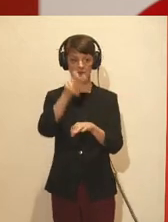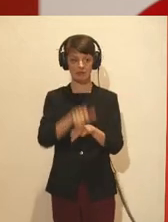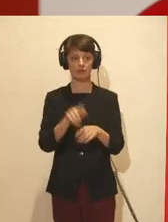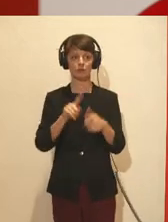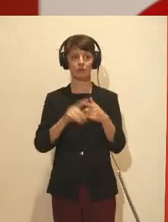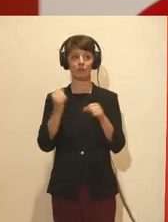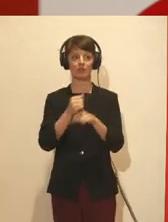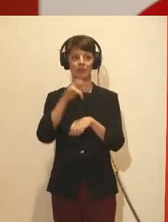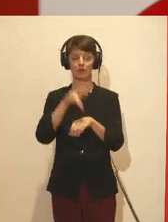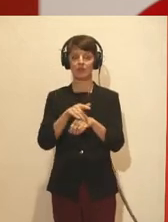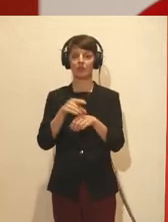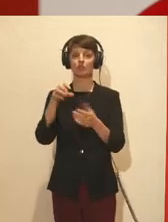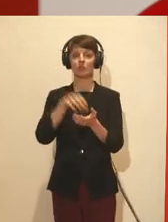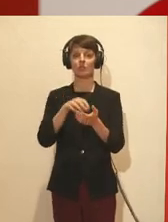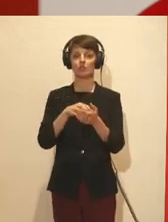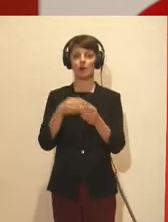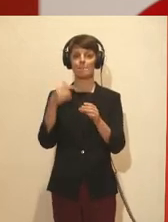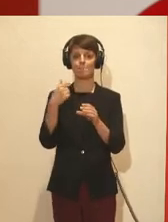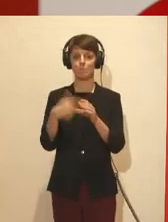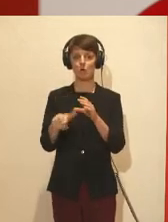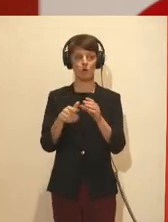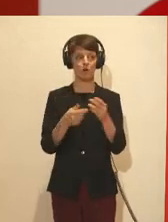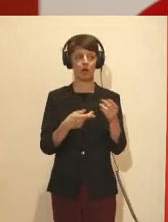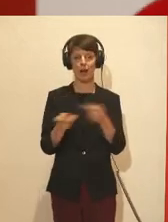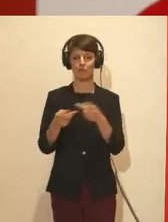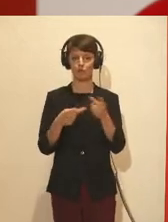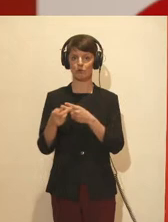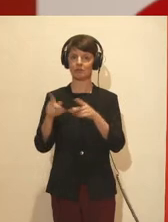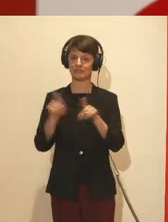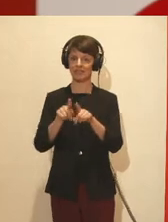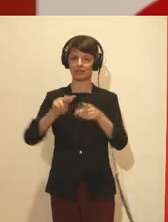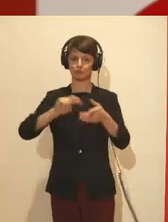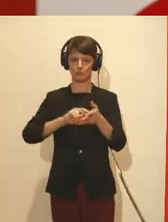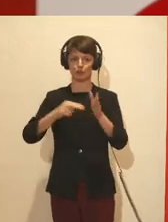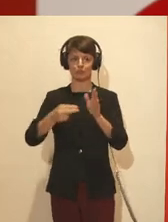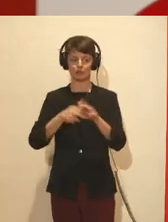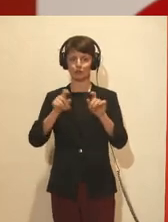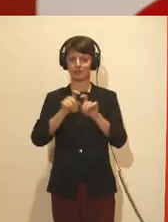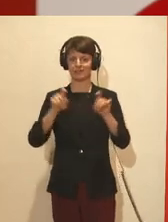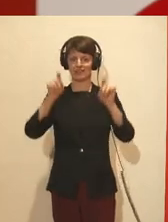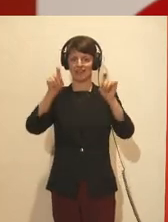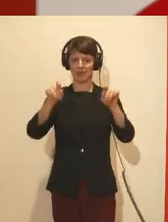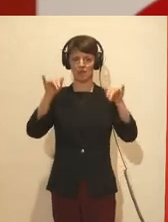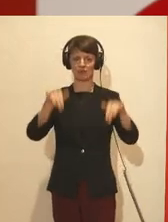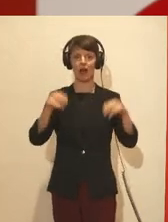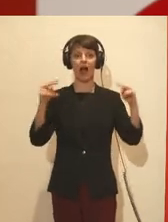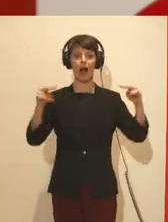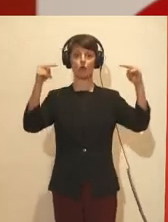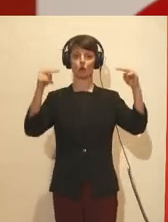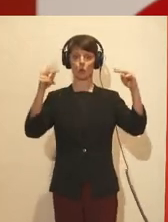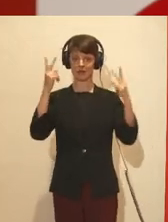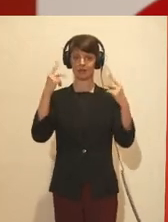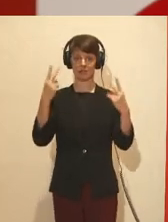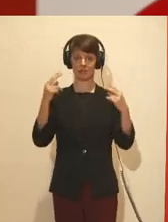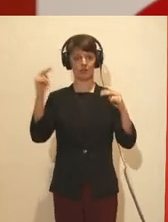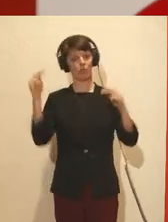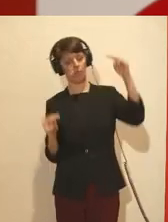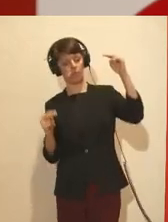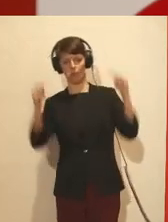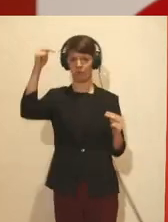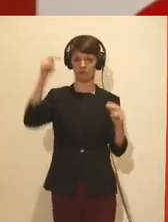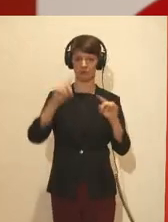der städtischen müllabfuhr eine gleiches politisches anliegen in der gesellschaft haben auf augenhöhe das ist etwas was